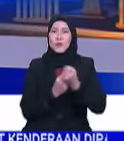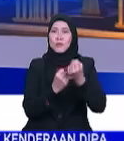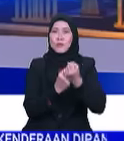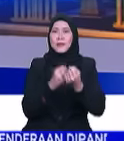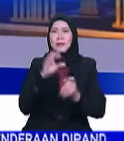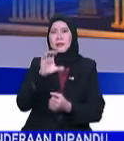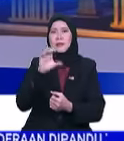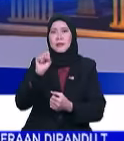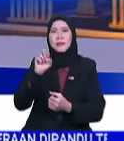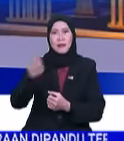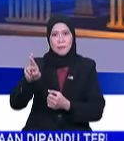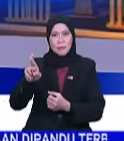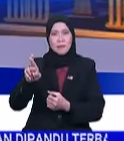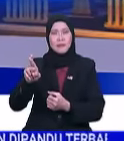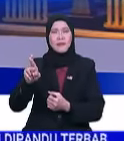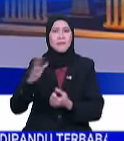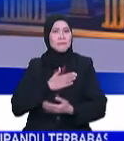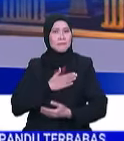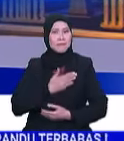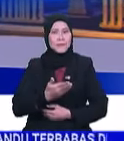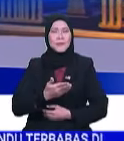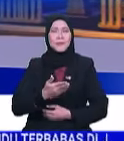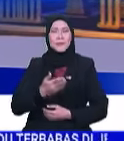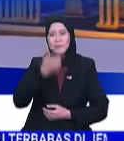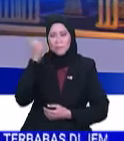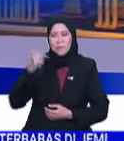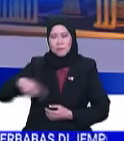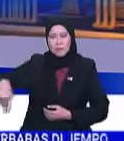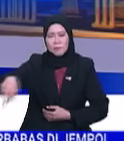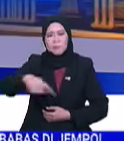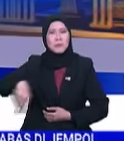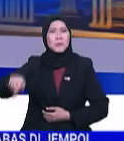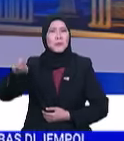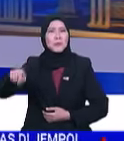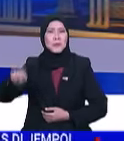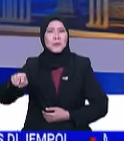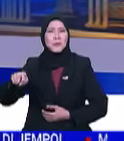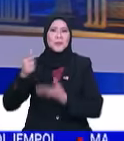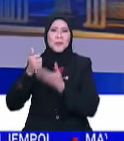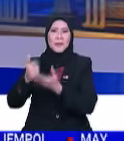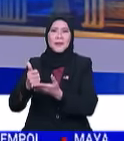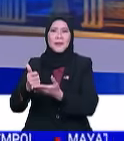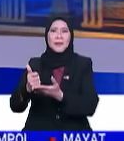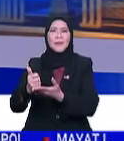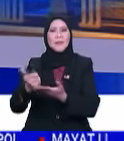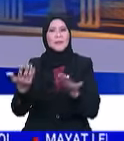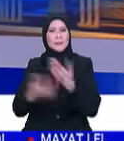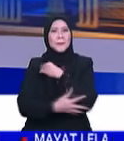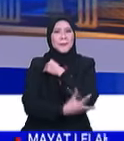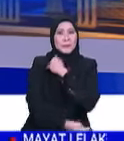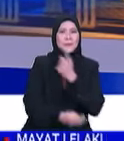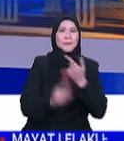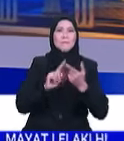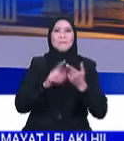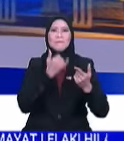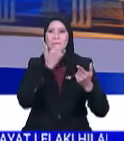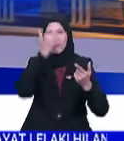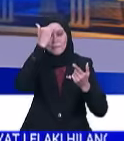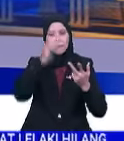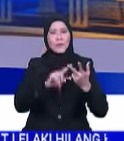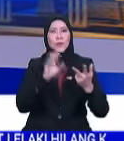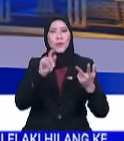tanggungjawab sosial korporat syarikat yang prihatin dengan nasib dihadapi golongan memerlukan, terutamanya asnaf, anak yatim,